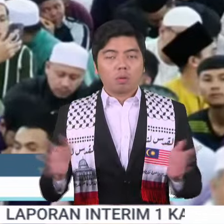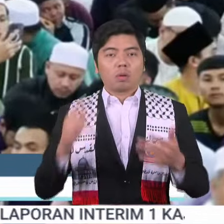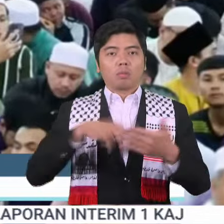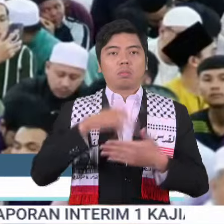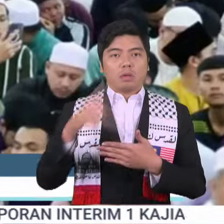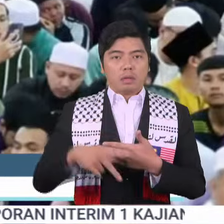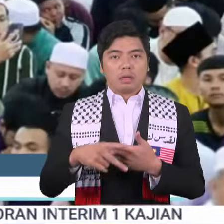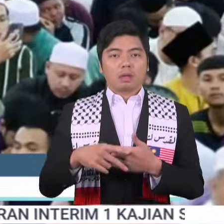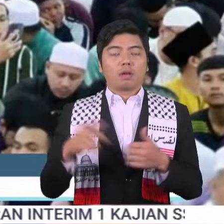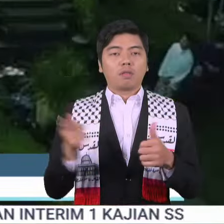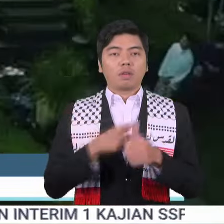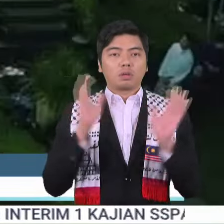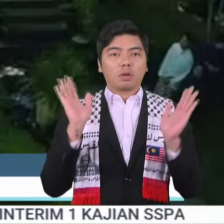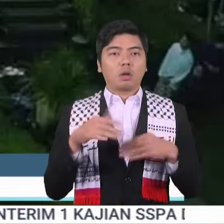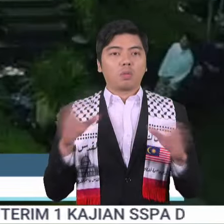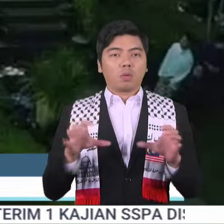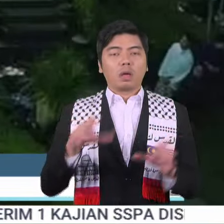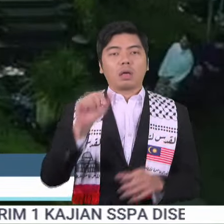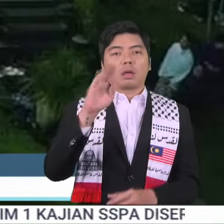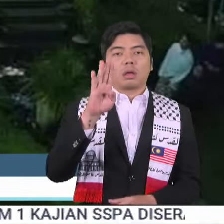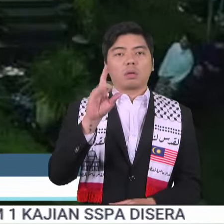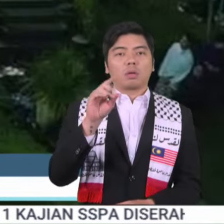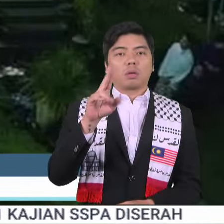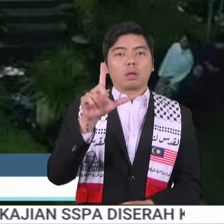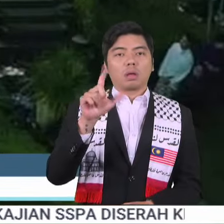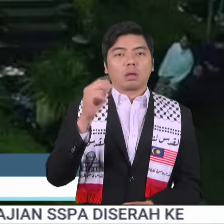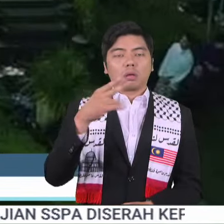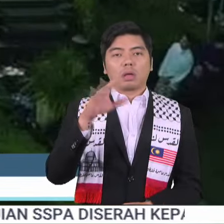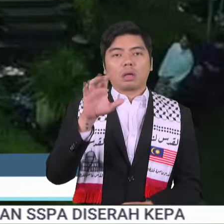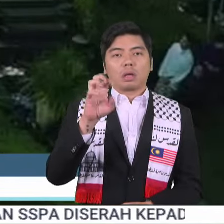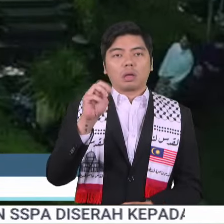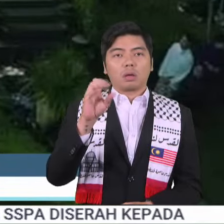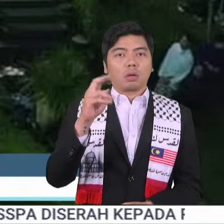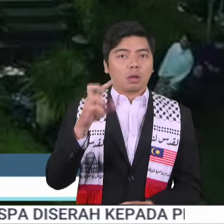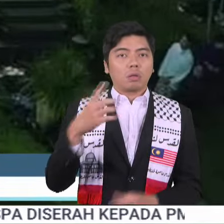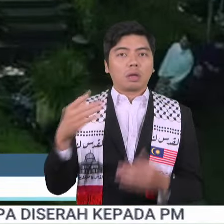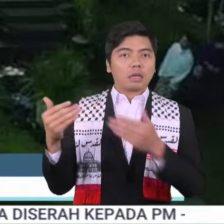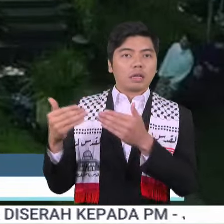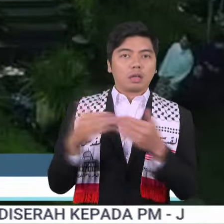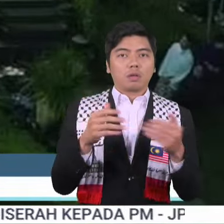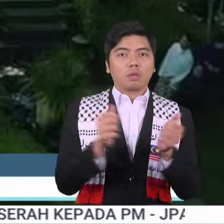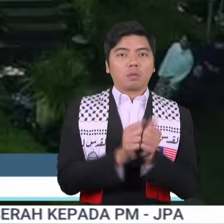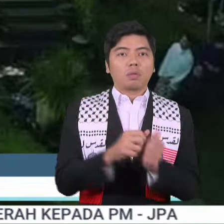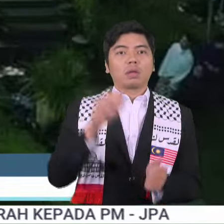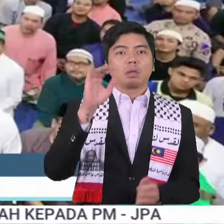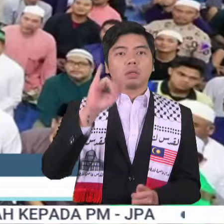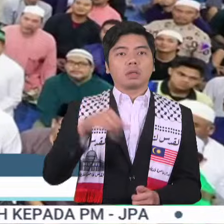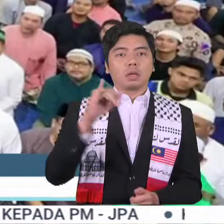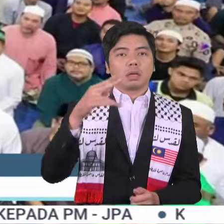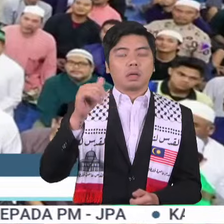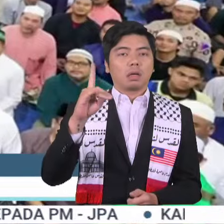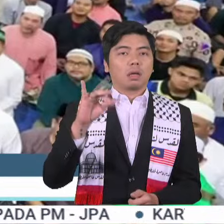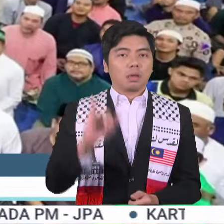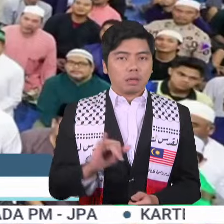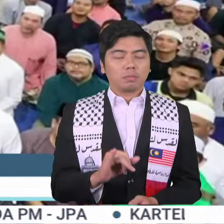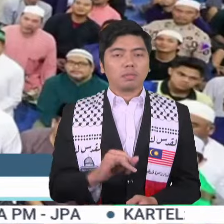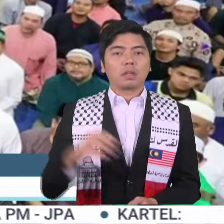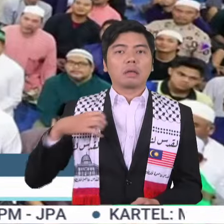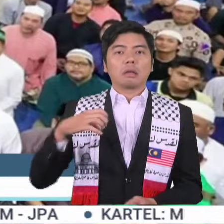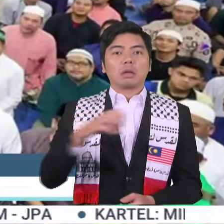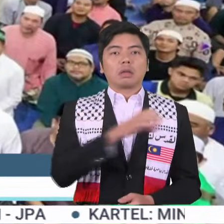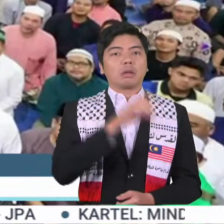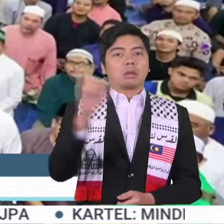diimamkan Abdullah Embong manakala solat kedua diimamkan Bilal jihadi Jumadi turut hadir exco hal ehwal agama Islam Mohamad Farid